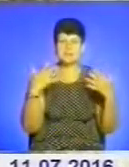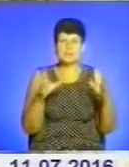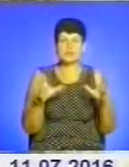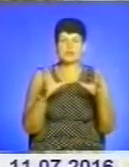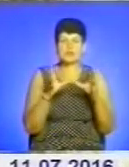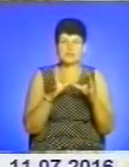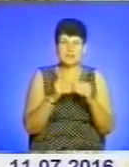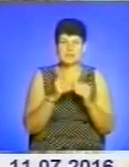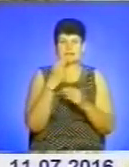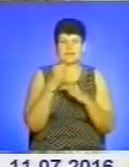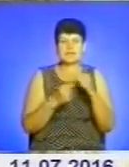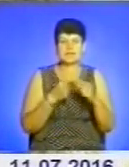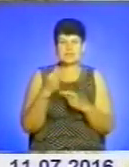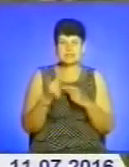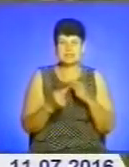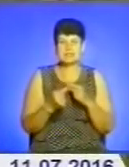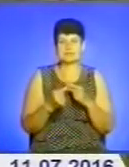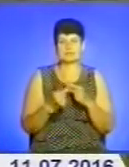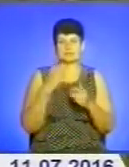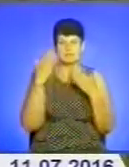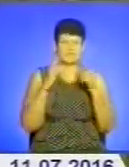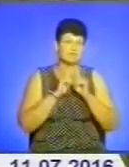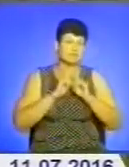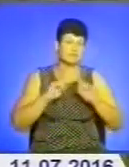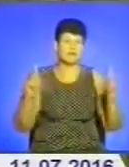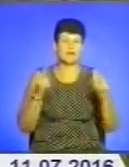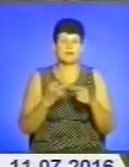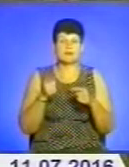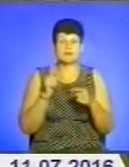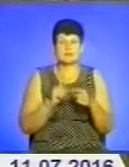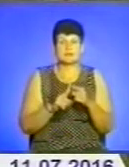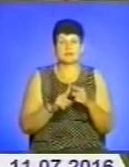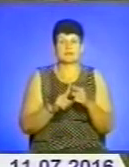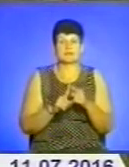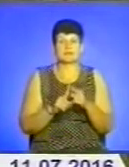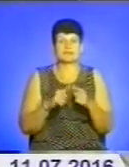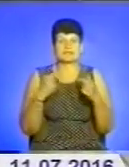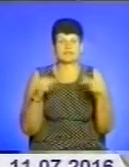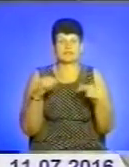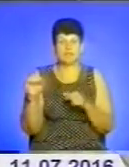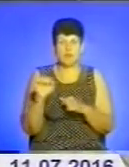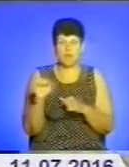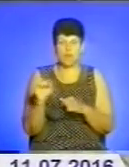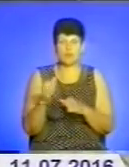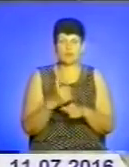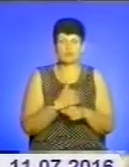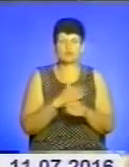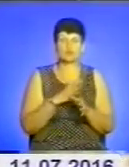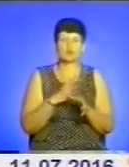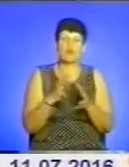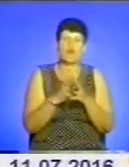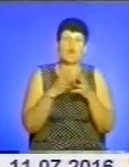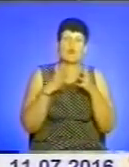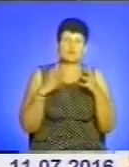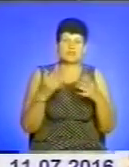традиційним фестивалем забави у княжому місті вирізняє цей варіант у Теребовлі з-поміж інших. Хотілося б, щоб було побільше